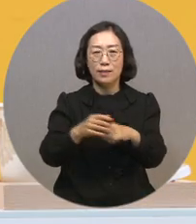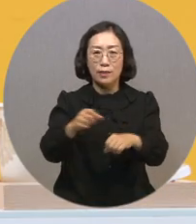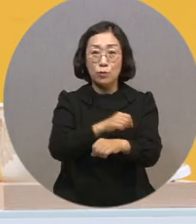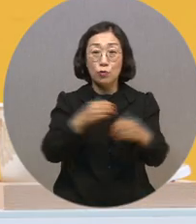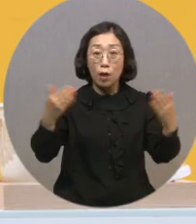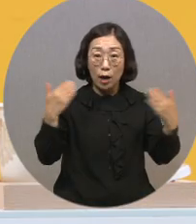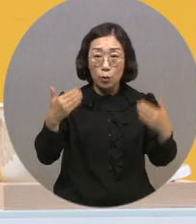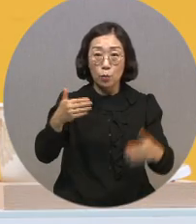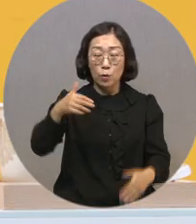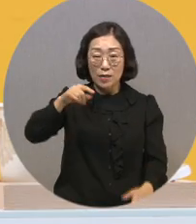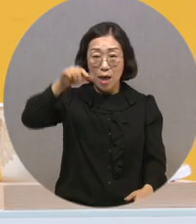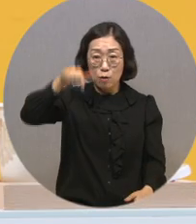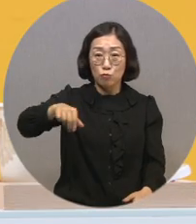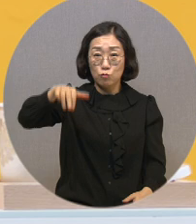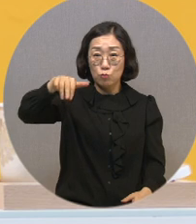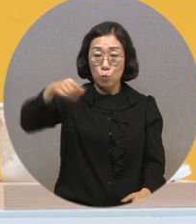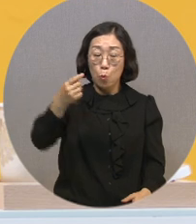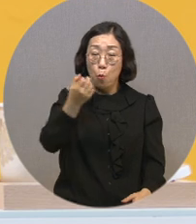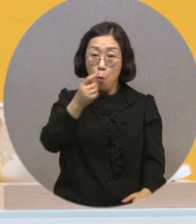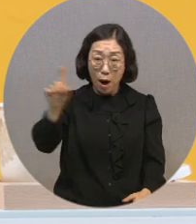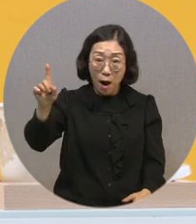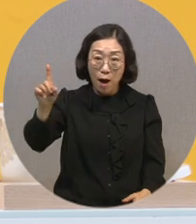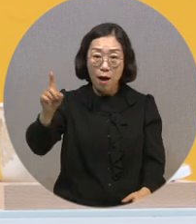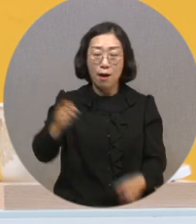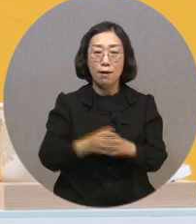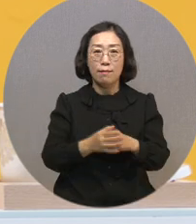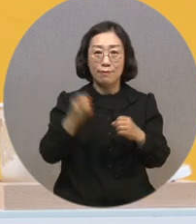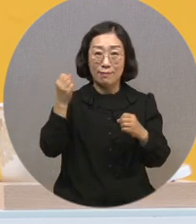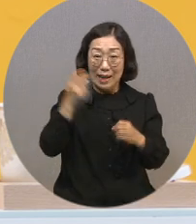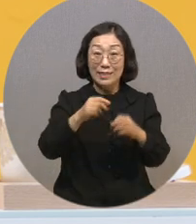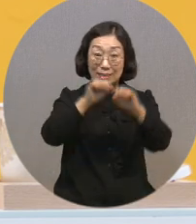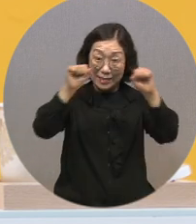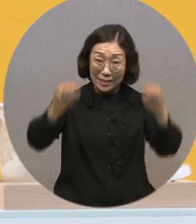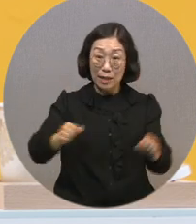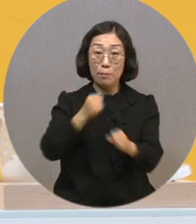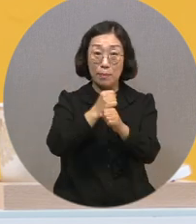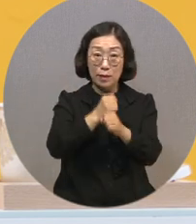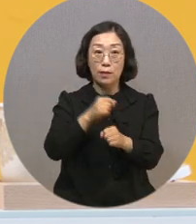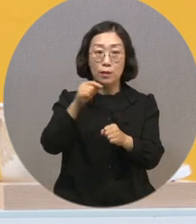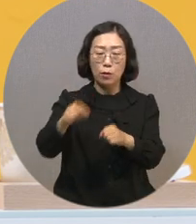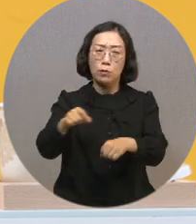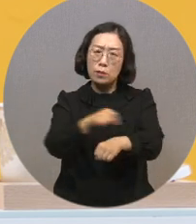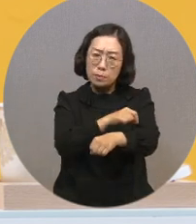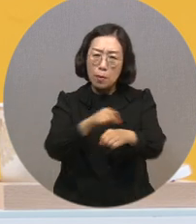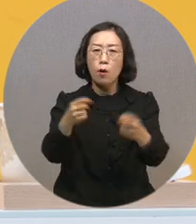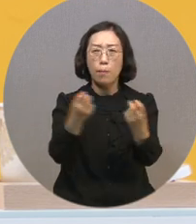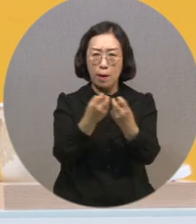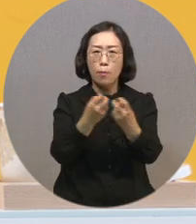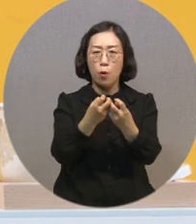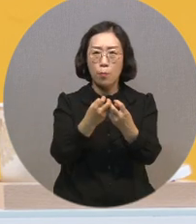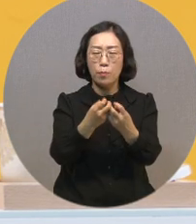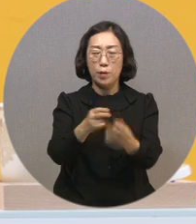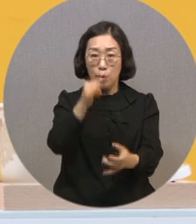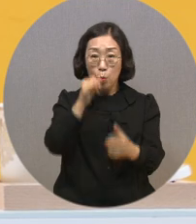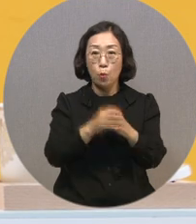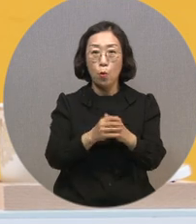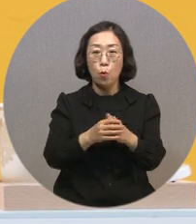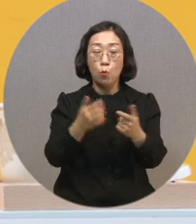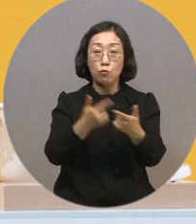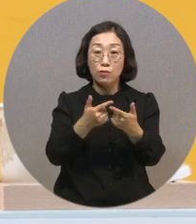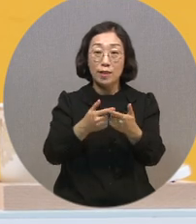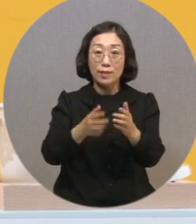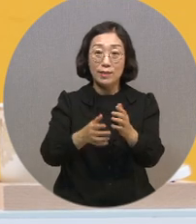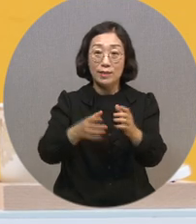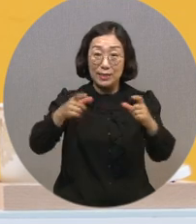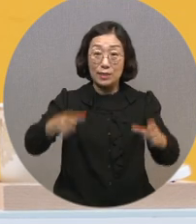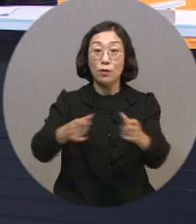특수학교 재구조와 관련된 이 부분도 교육발전 특구의 하나로 들어가 있고 네. 그래서 부산 시민들에게 좀 제가